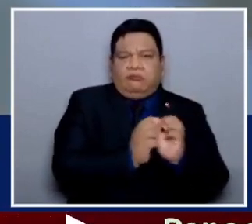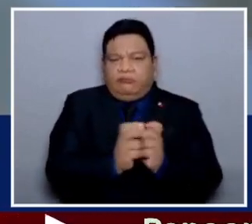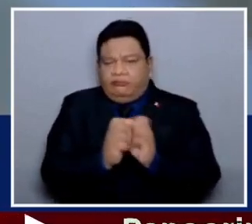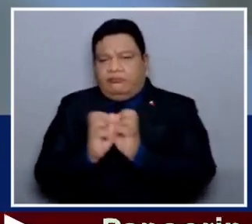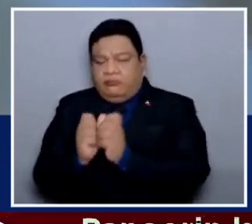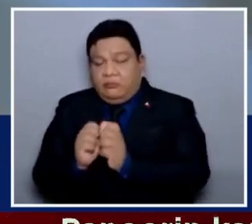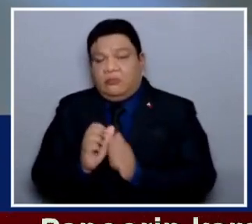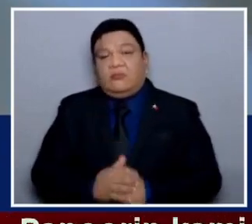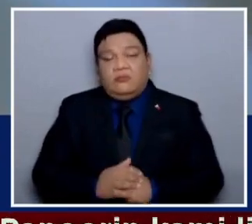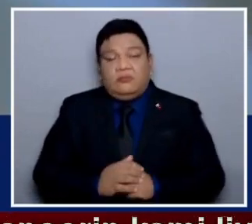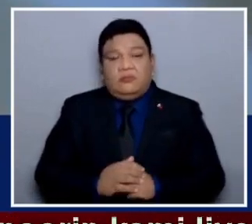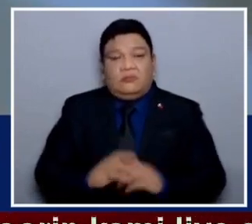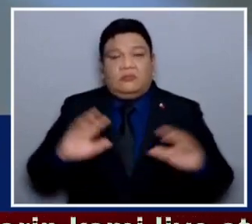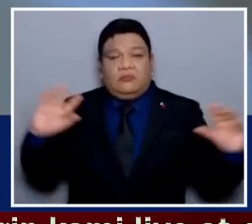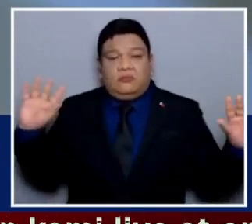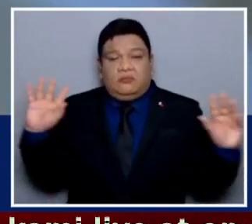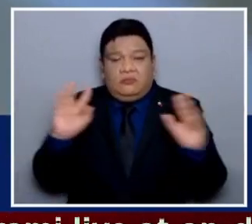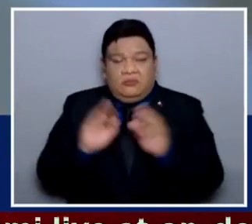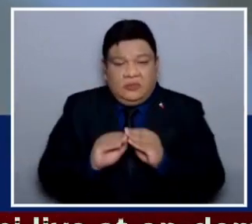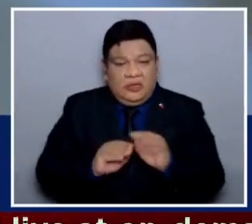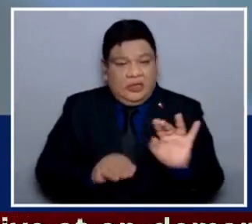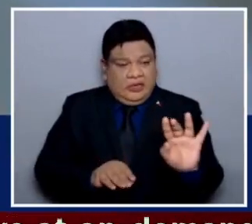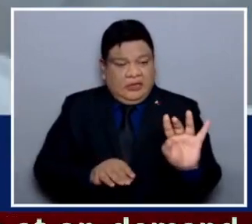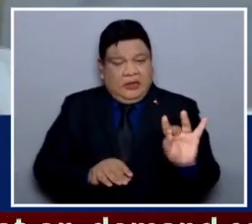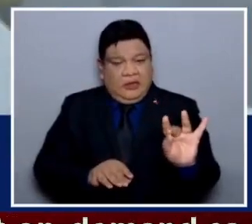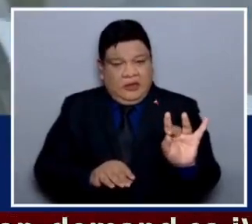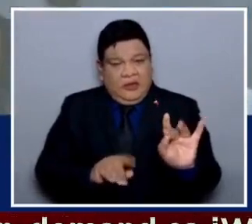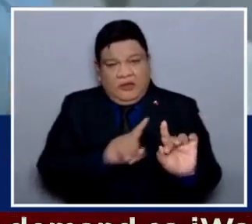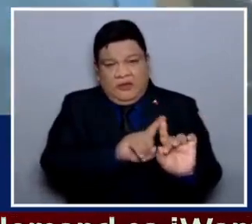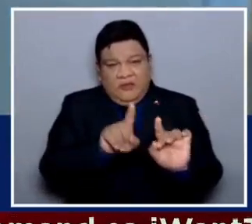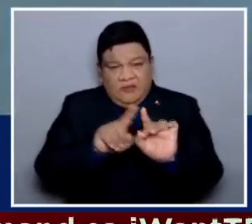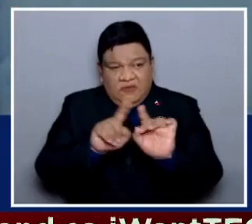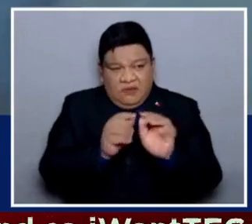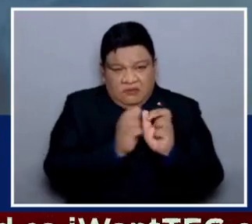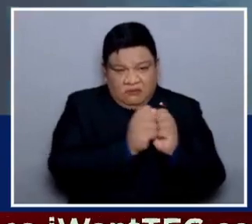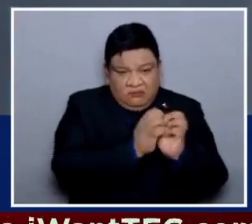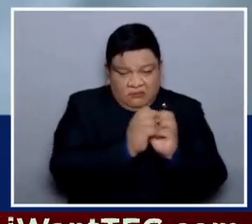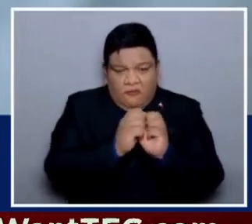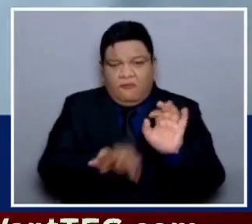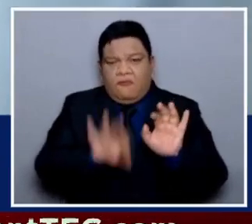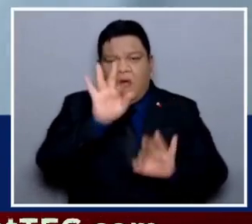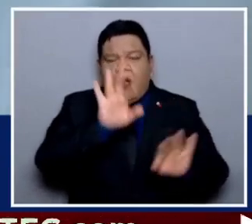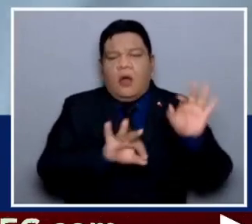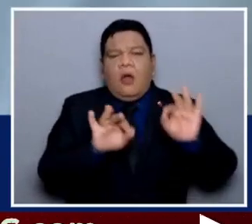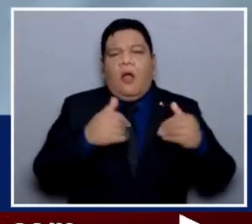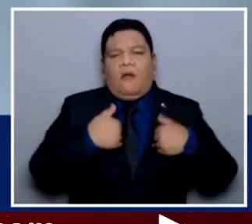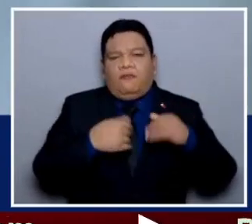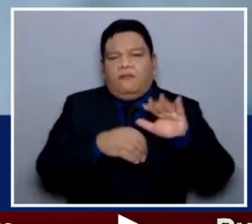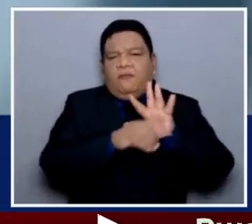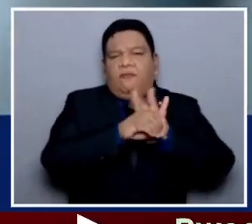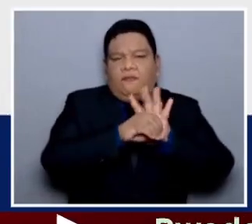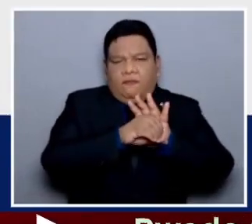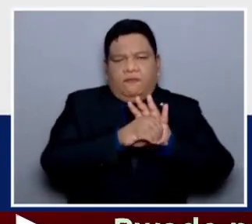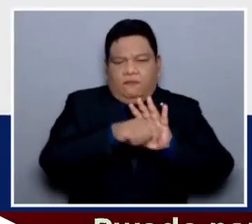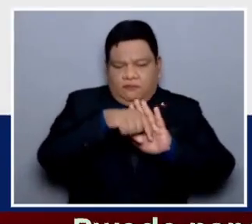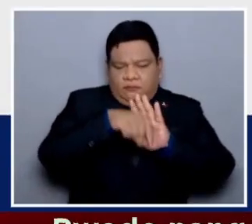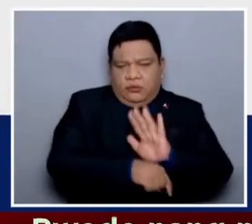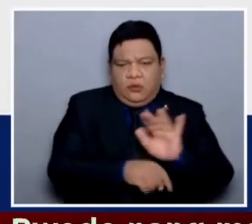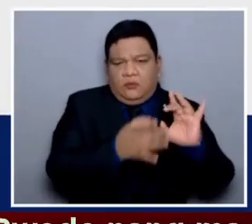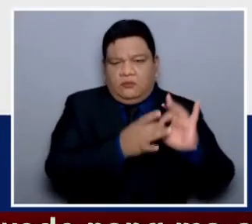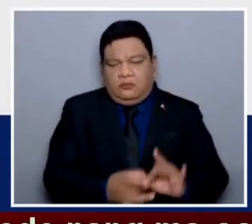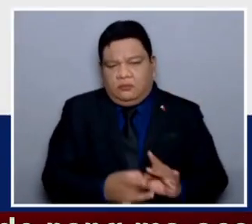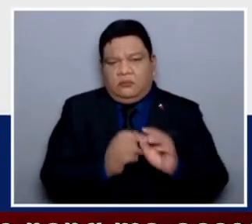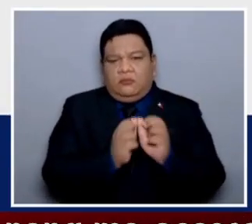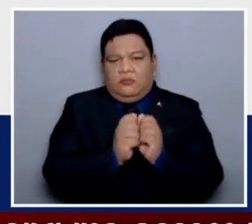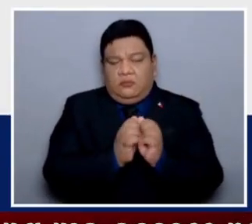halos 8,000 sample na sumailalim sa genome sequencing ang nakitaan ng Omicron variant at mga sublineage nito. Sa